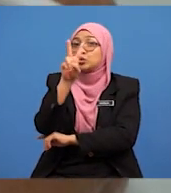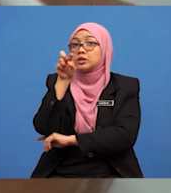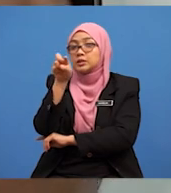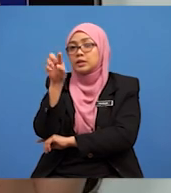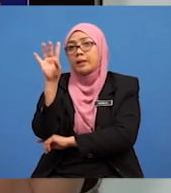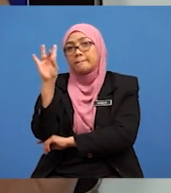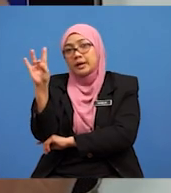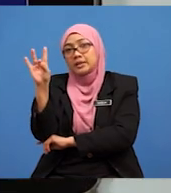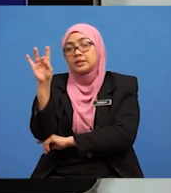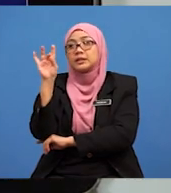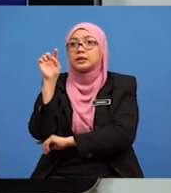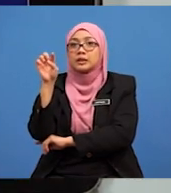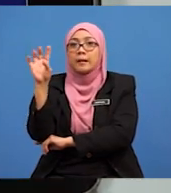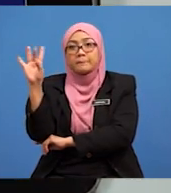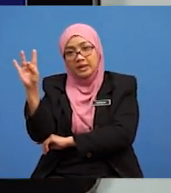288,